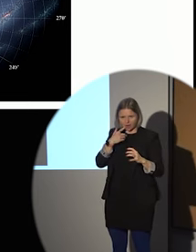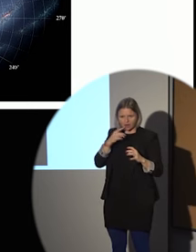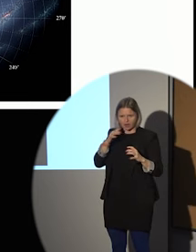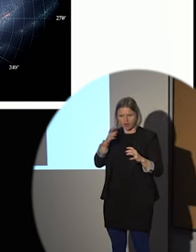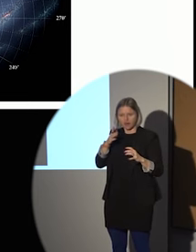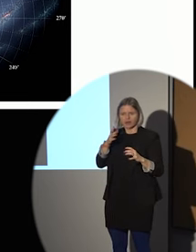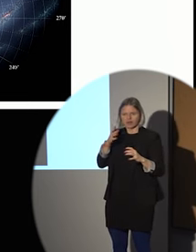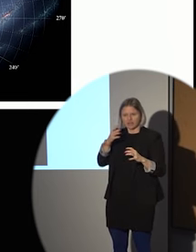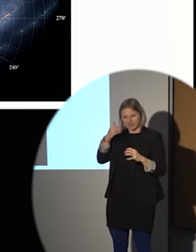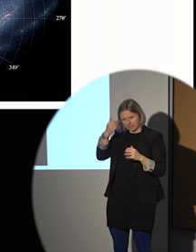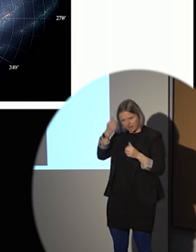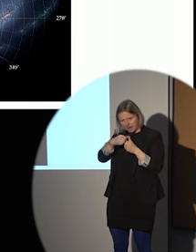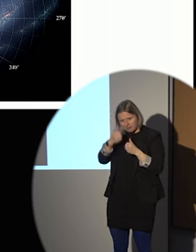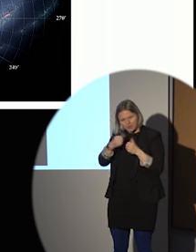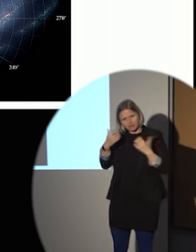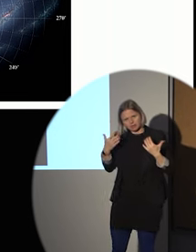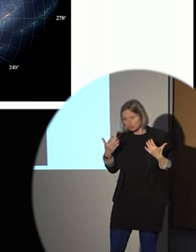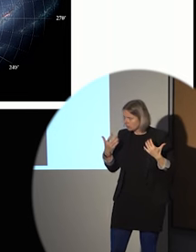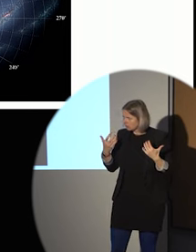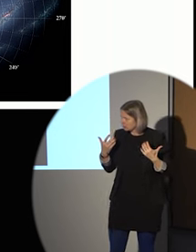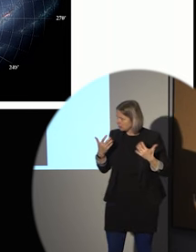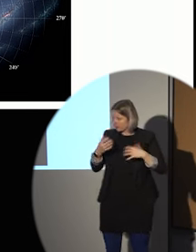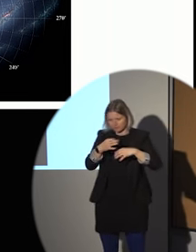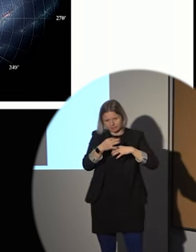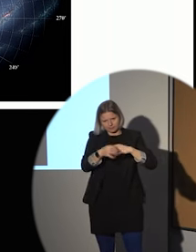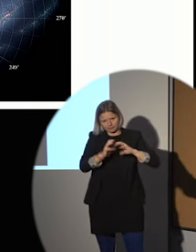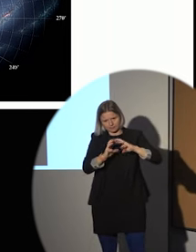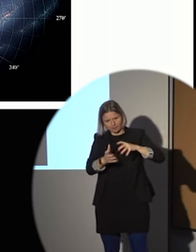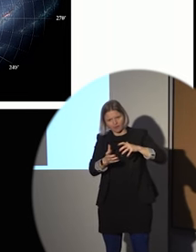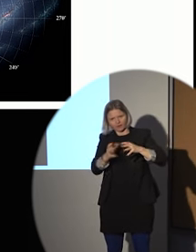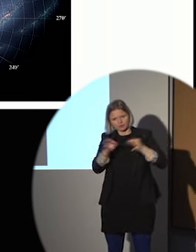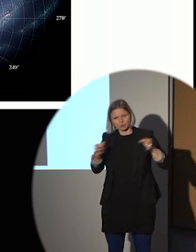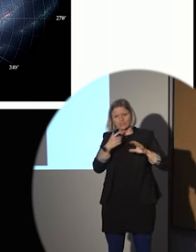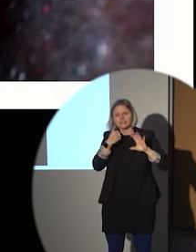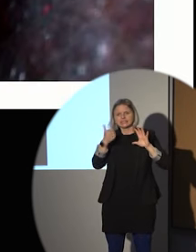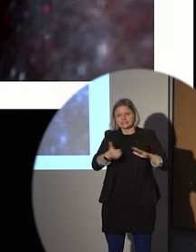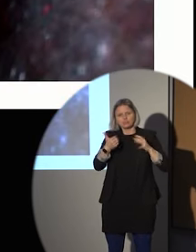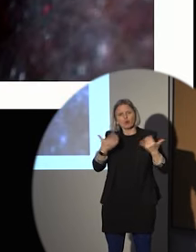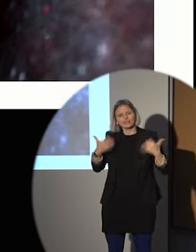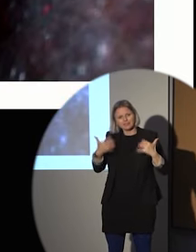savez qu'il y a eu 6 extinctions d'espèces dans l'histoire du vivant sur la Terre.